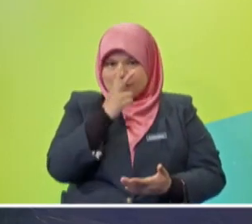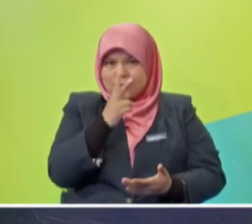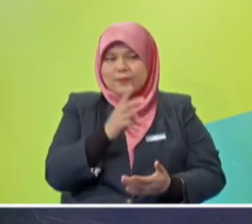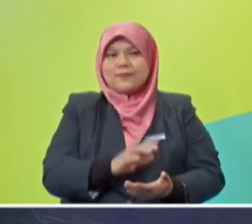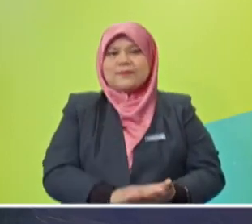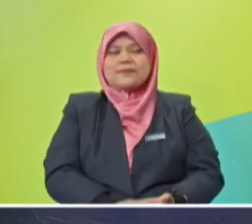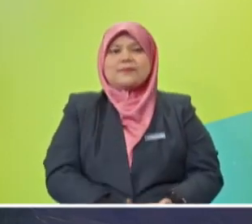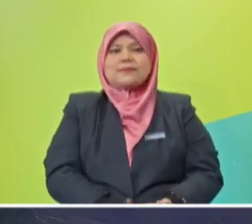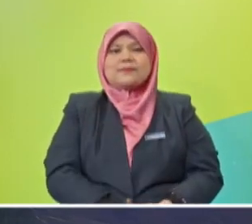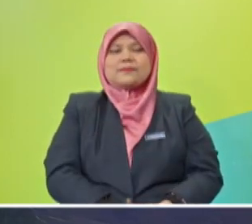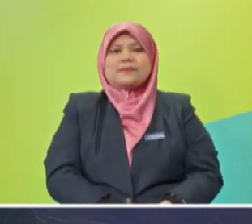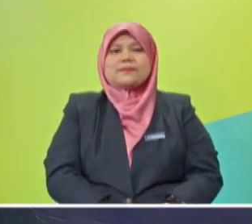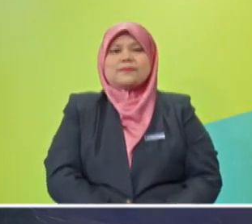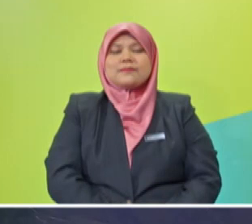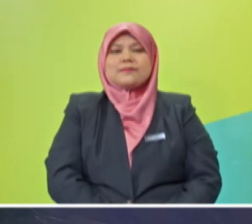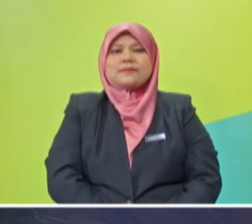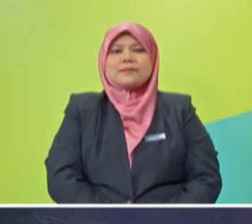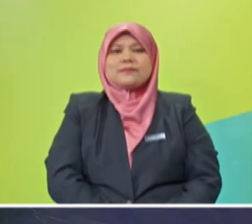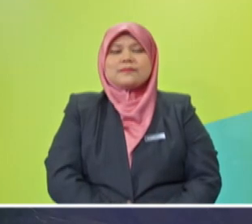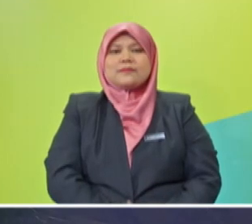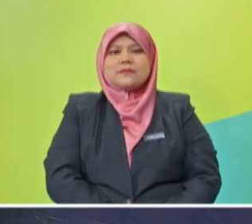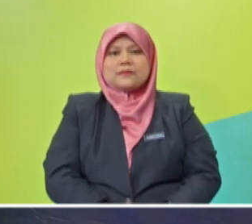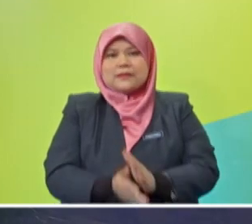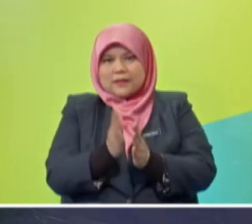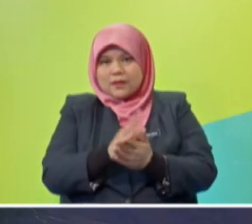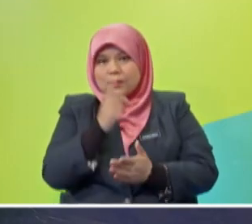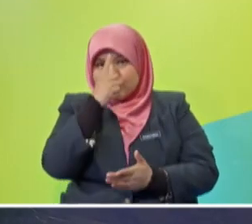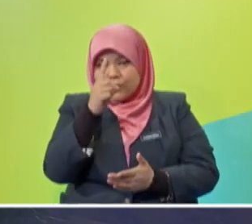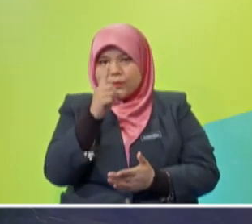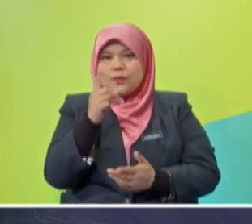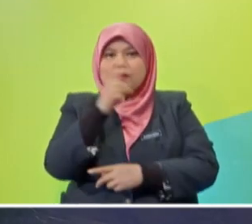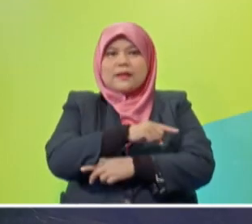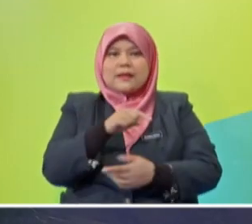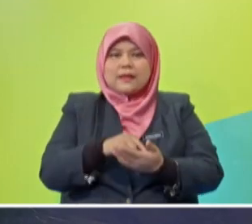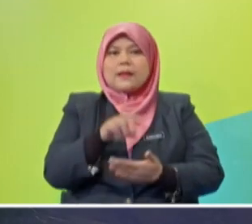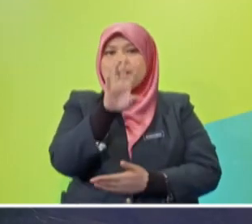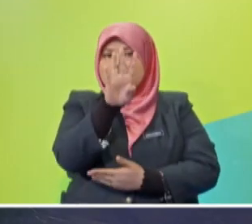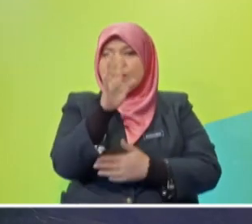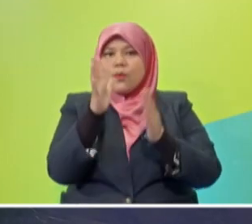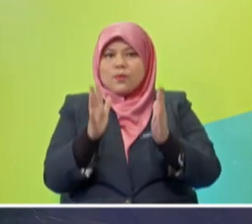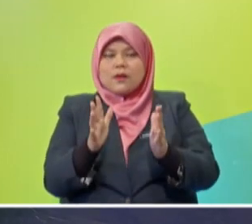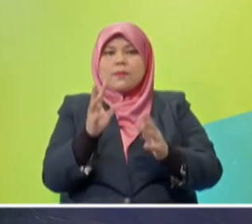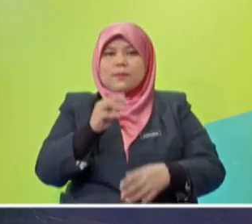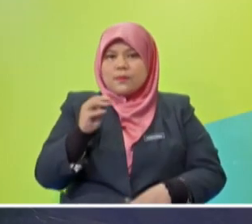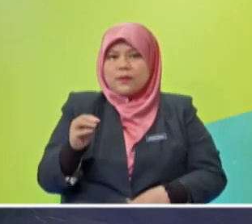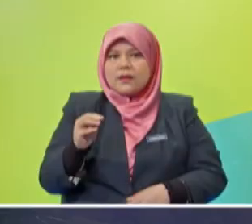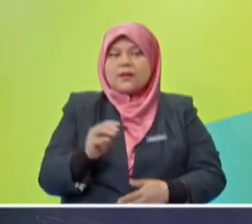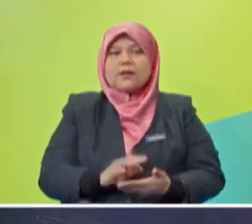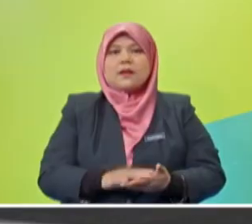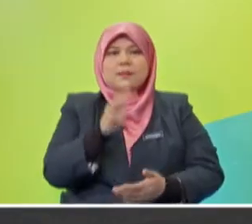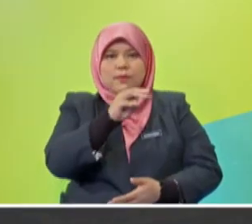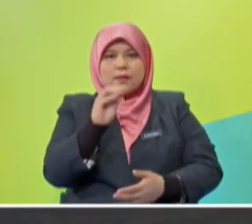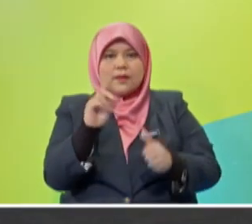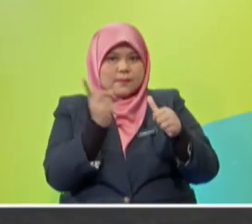mereka. Silakan Cikgu. Okey, baiklah. So jadi untuk hari ini kita akan melibatkan 4 orang murid. Okey. Murid yang